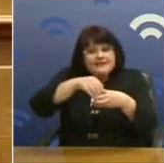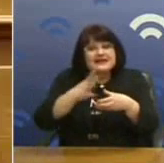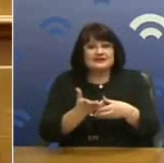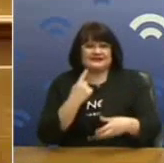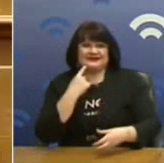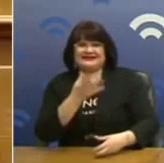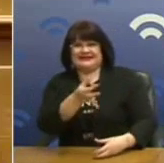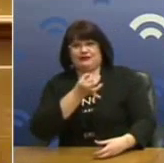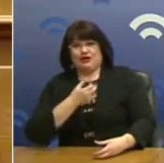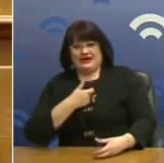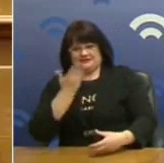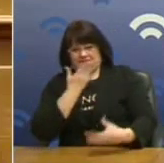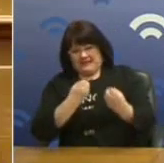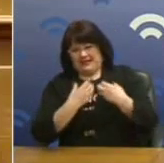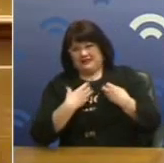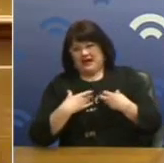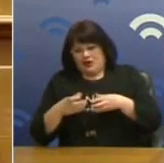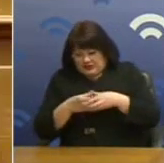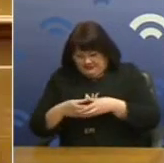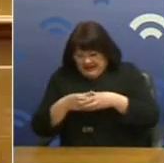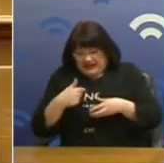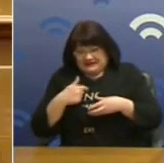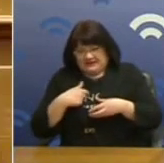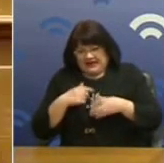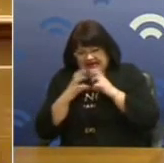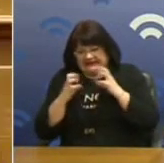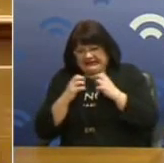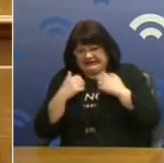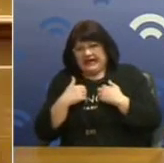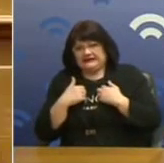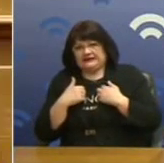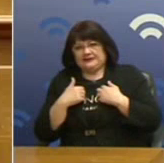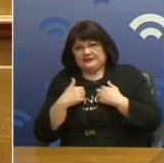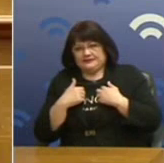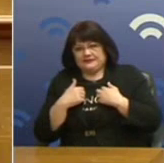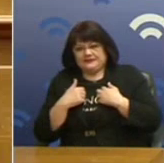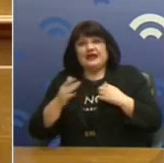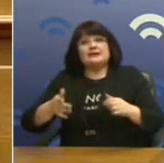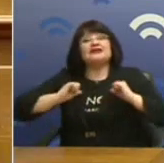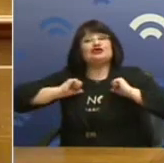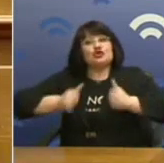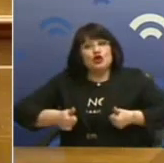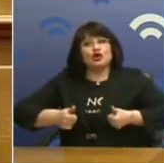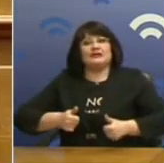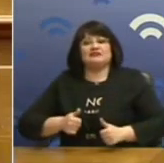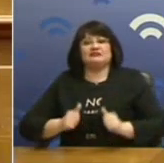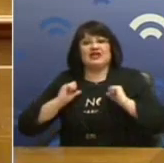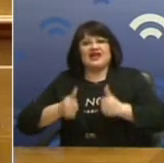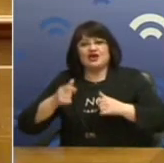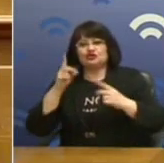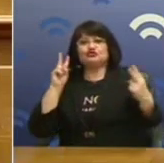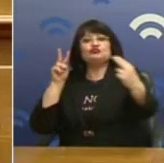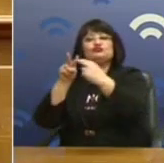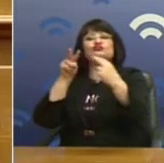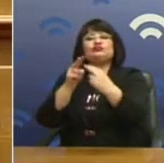μαθήματα. Εμείς έχουμε την τόλμη και την παρησία να κοιτάμε κατάματα και τα σωστά και τα λάθη